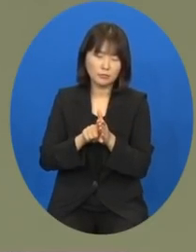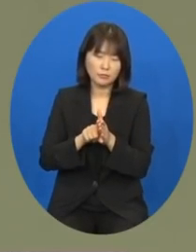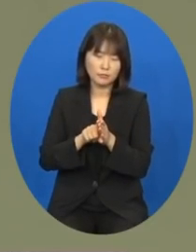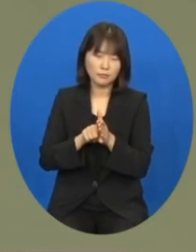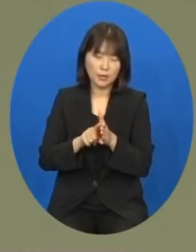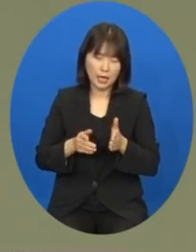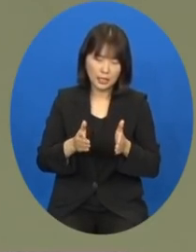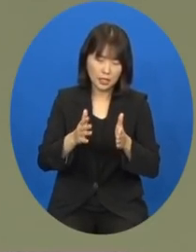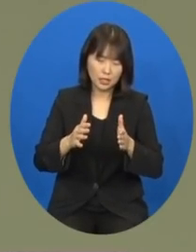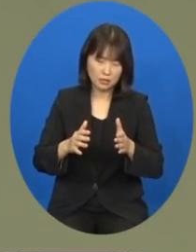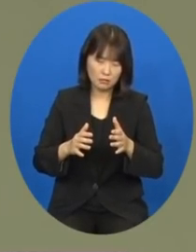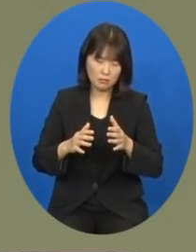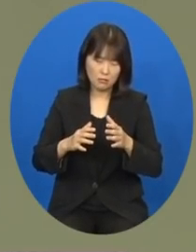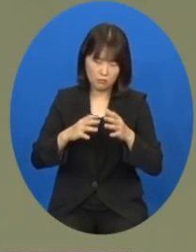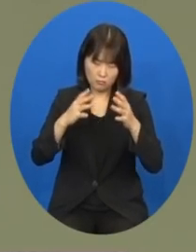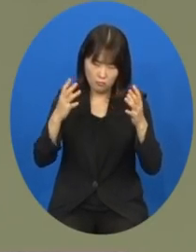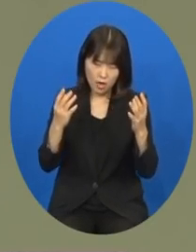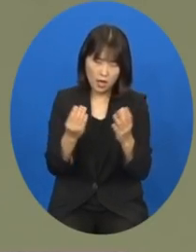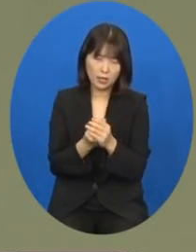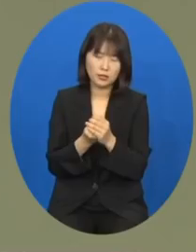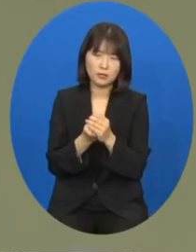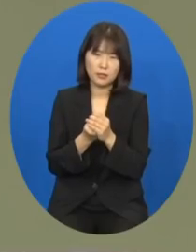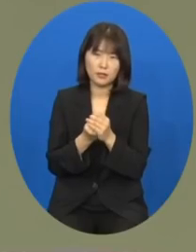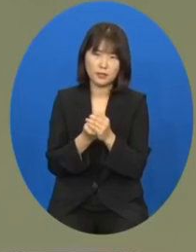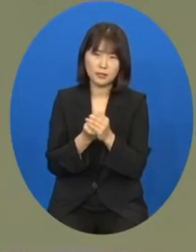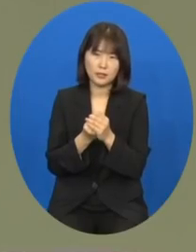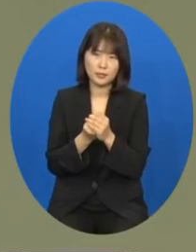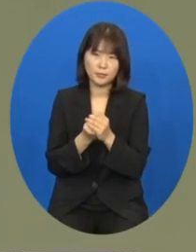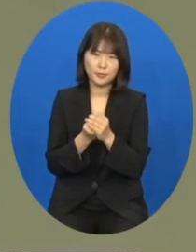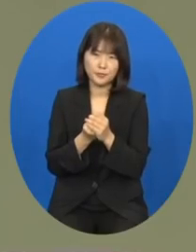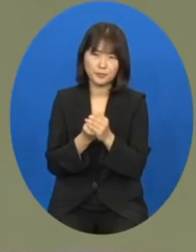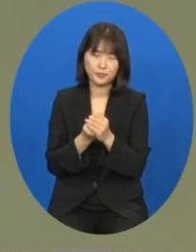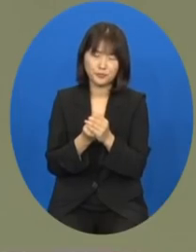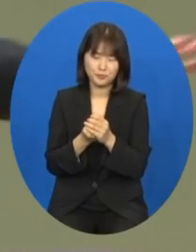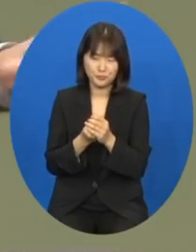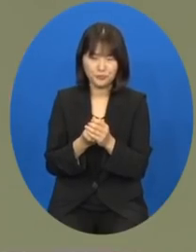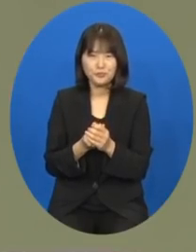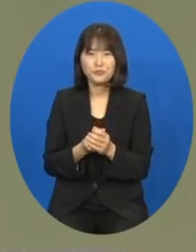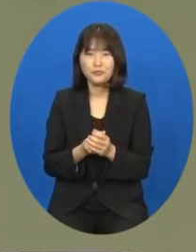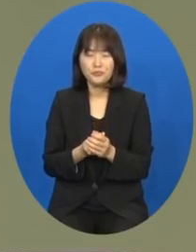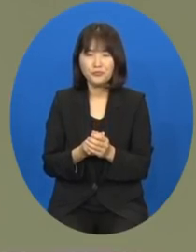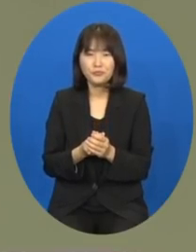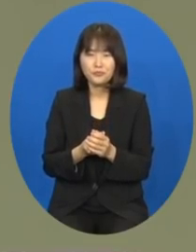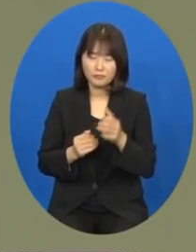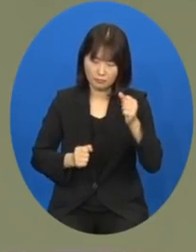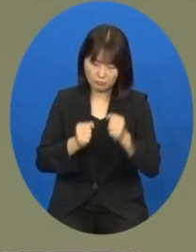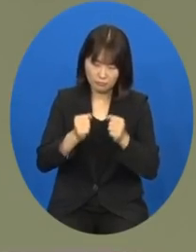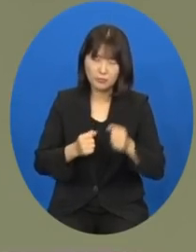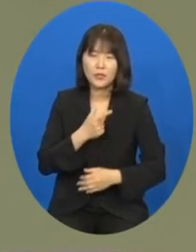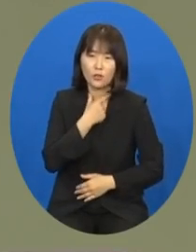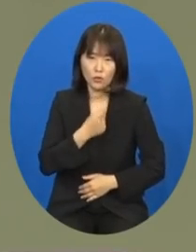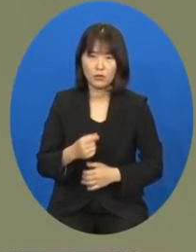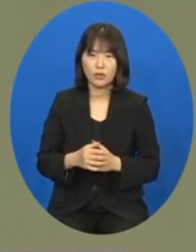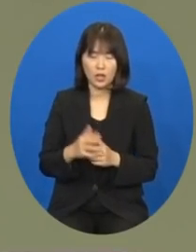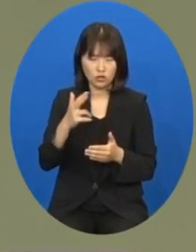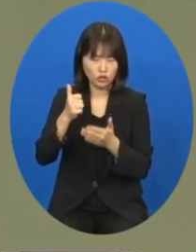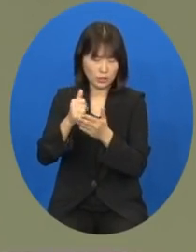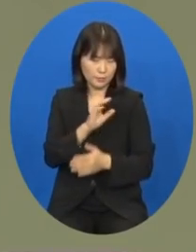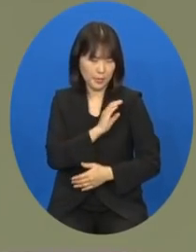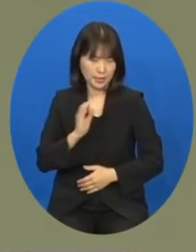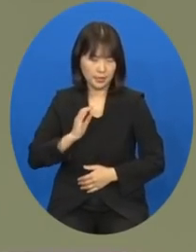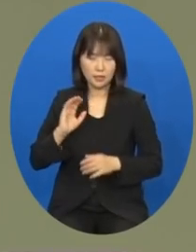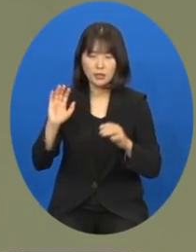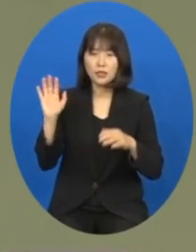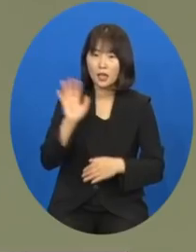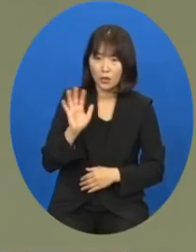믿음의 끝까지 지키고 중간에 준 1 배신하지 않 답하지 않고 탐욕의 넘어가지